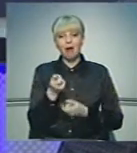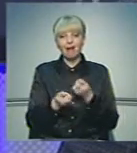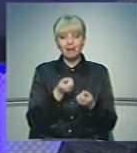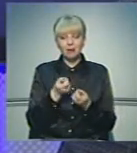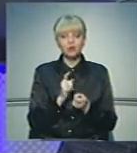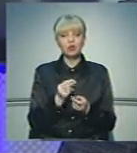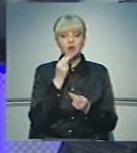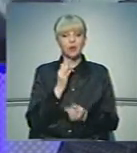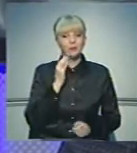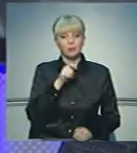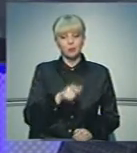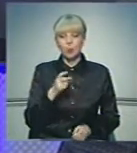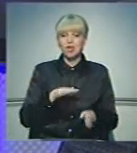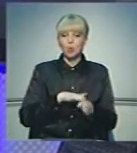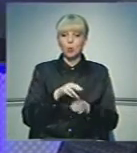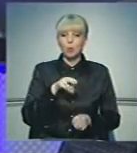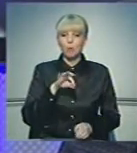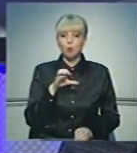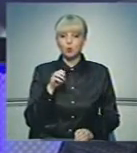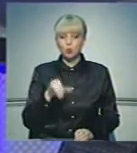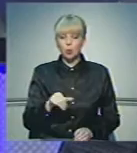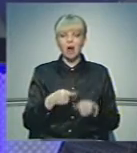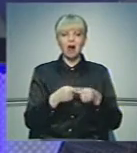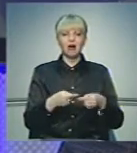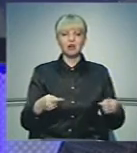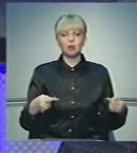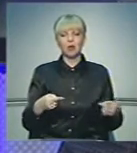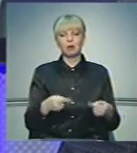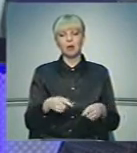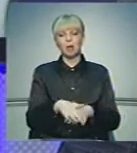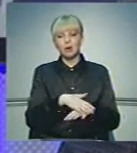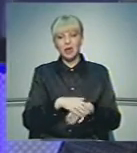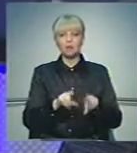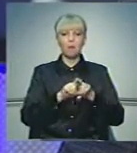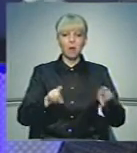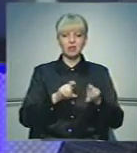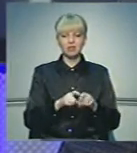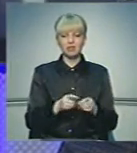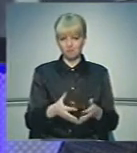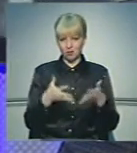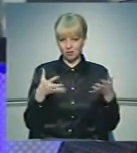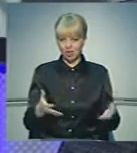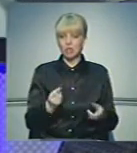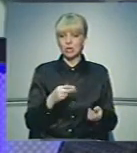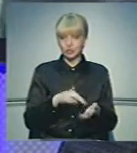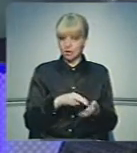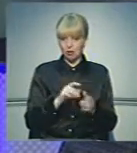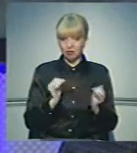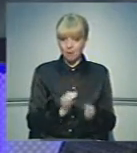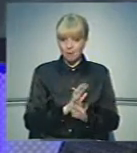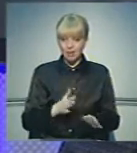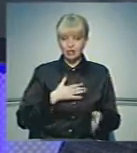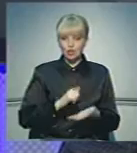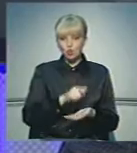що їдять буковинці, які дотримуються посту. Асортимент на продуктових ринках та у магазинах великий, однак, і ціни на малі.